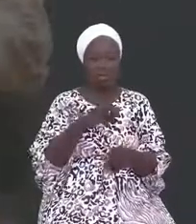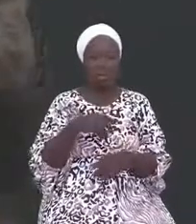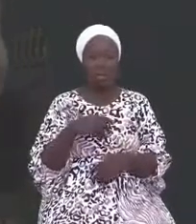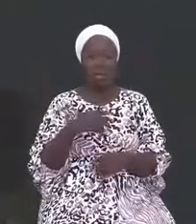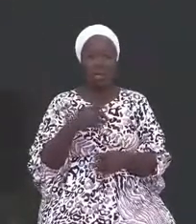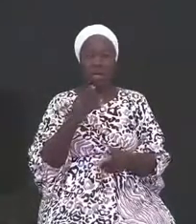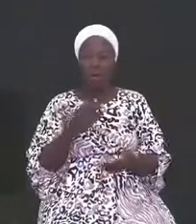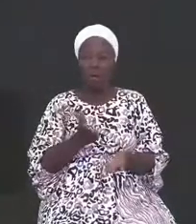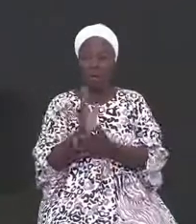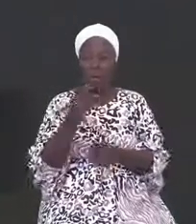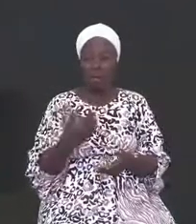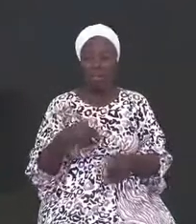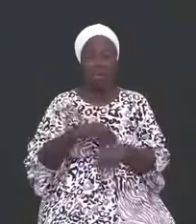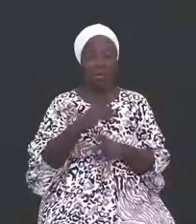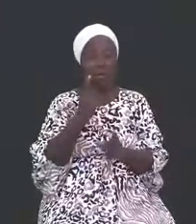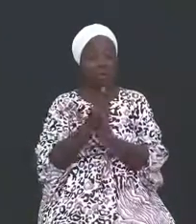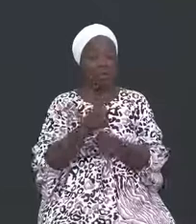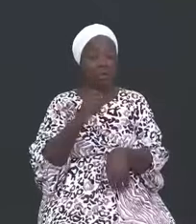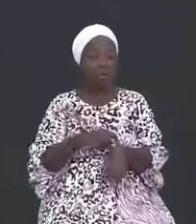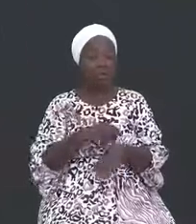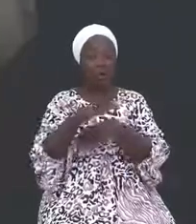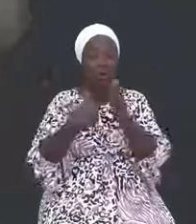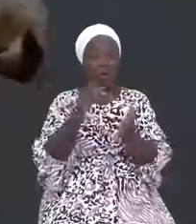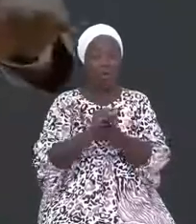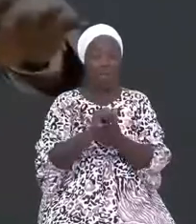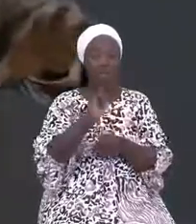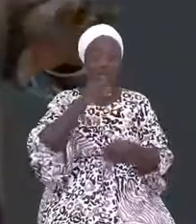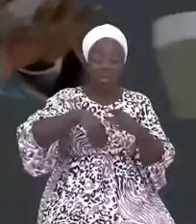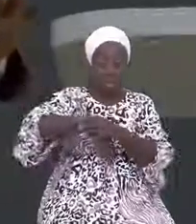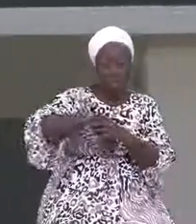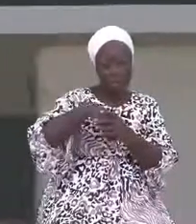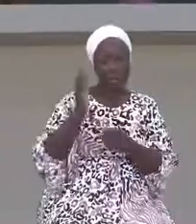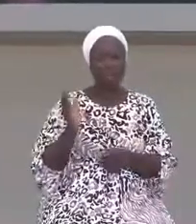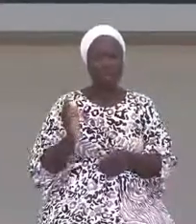moment. Tout cela est extérieur.